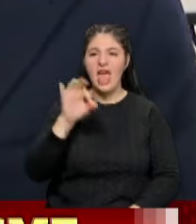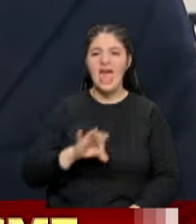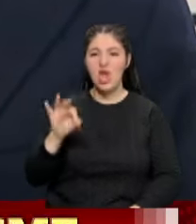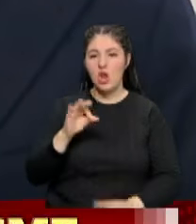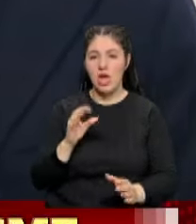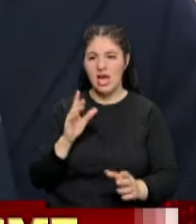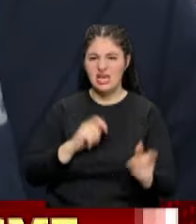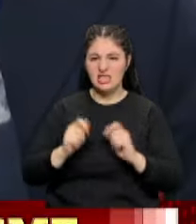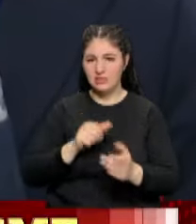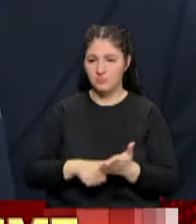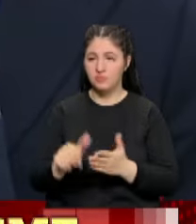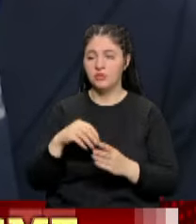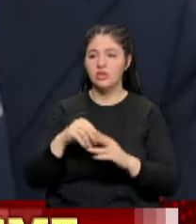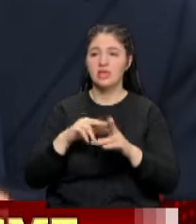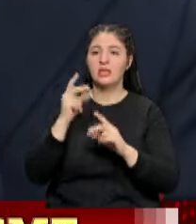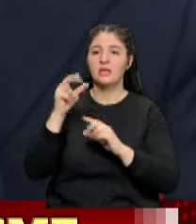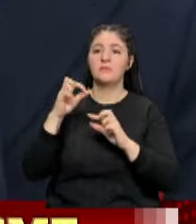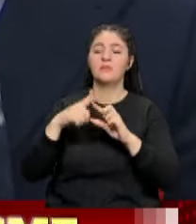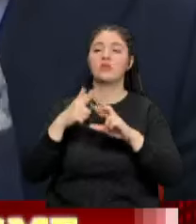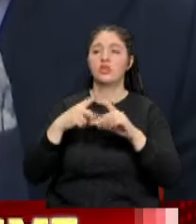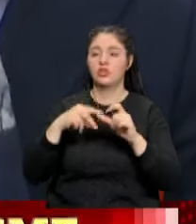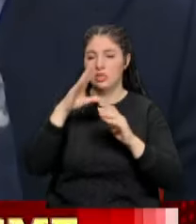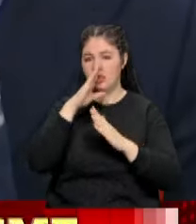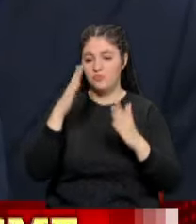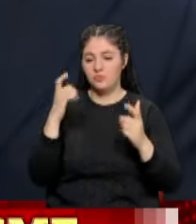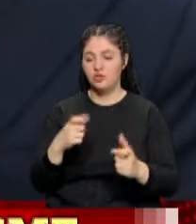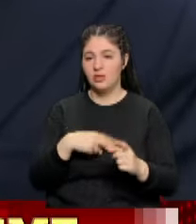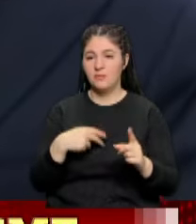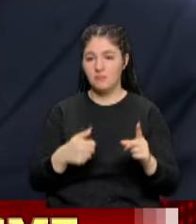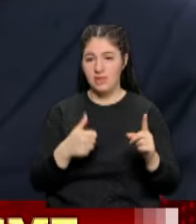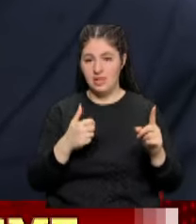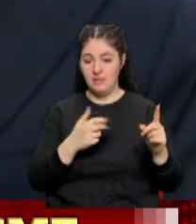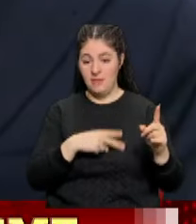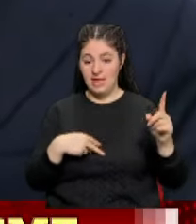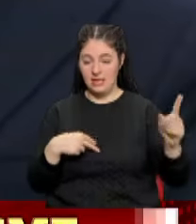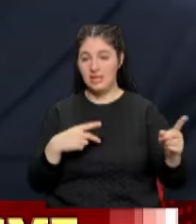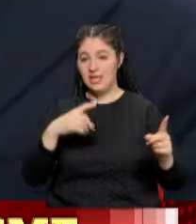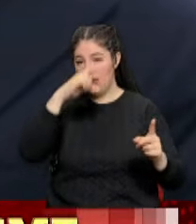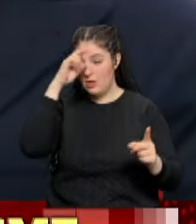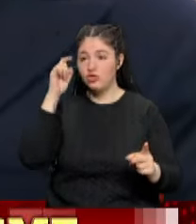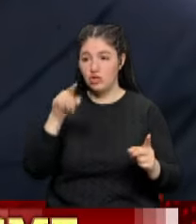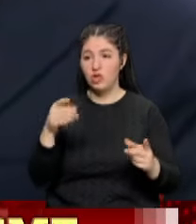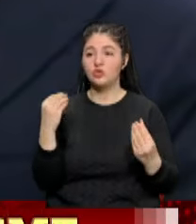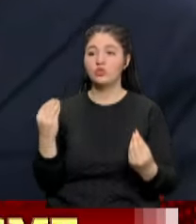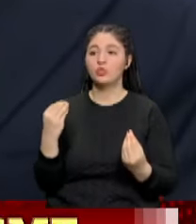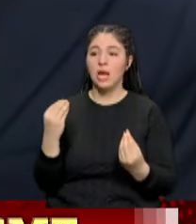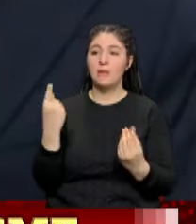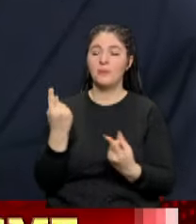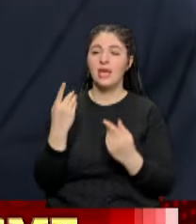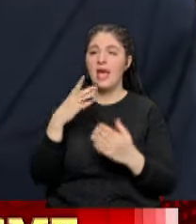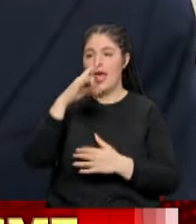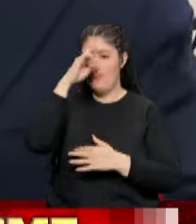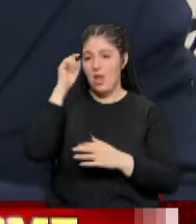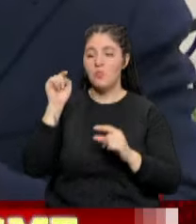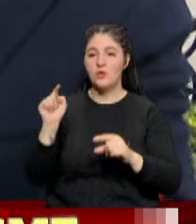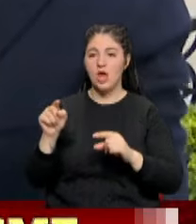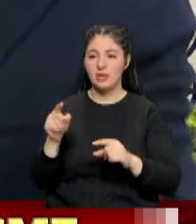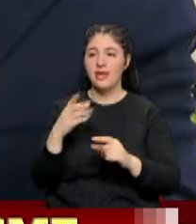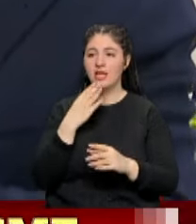yetiştirmek adına Kiptaş'ın İstanbul Büyükşehir Belediye'mizin emekçilerinin güzel bir emeğini,